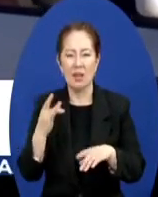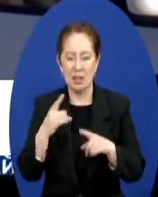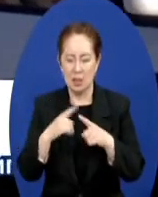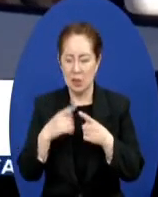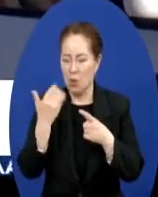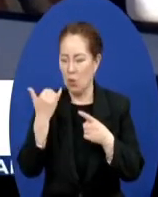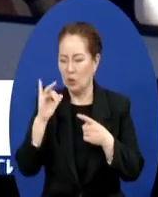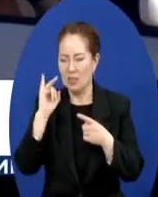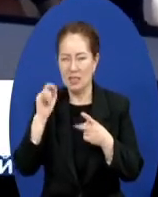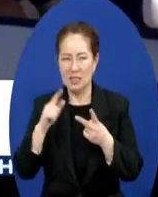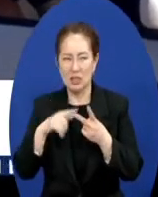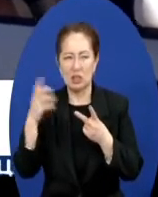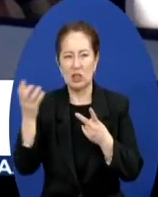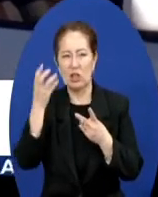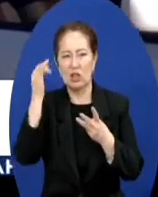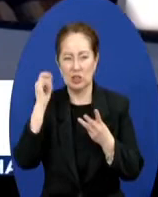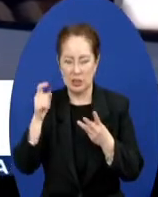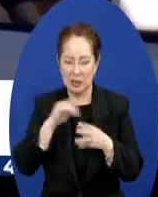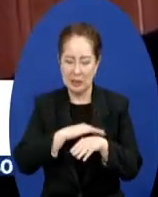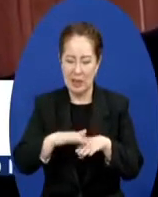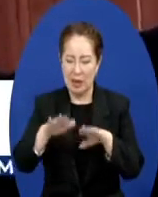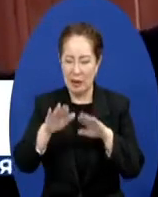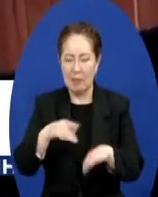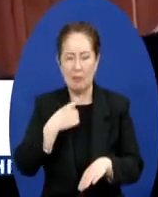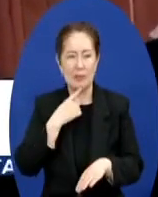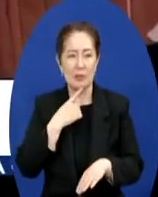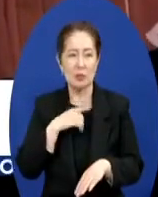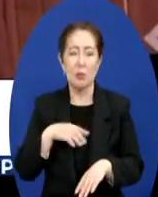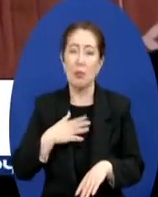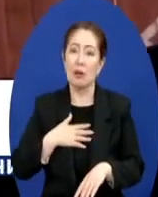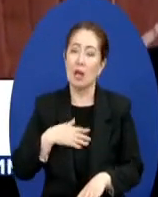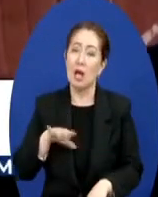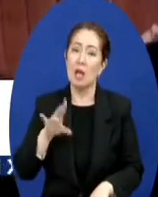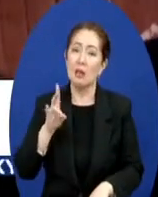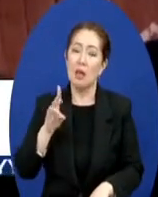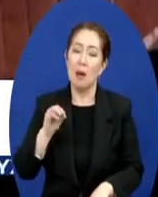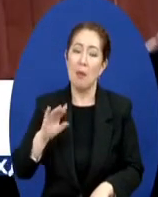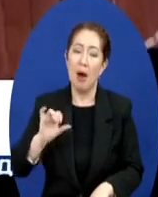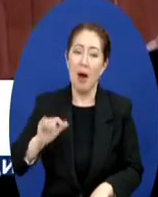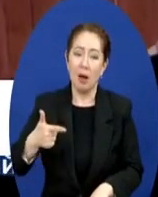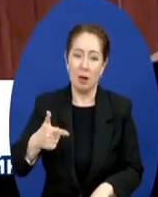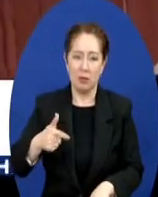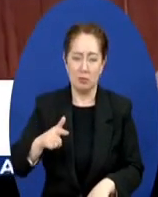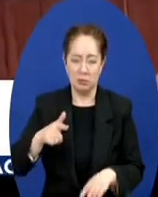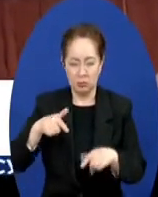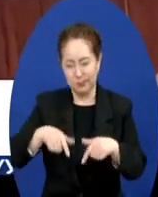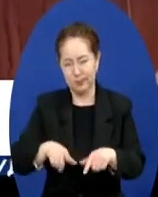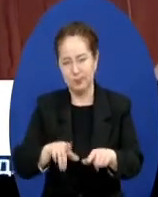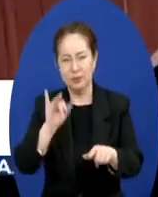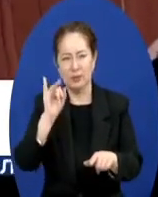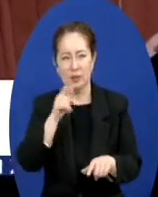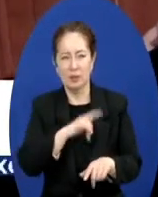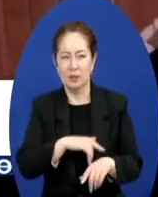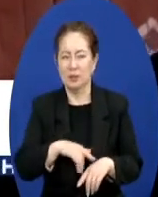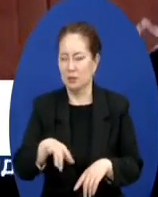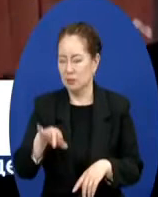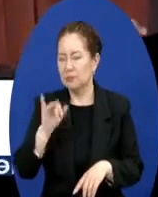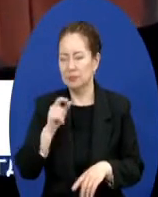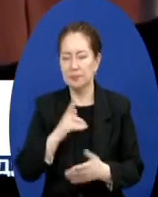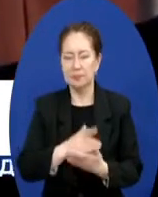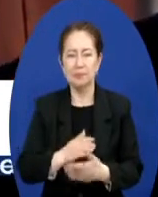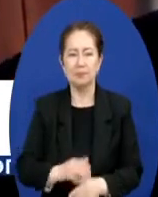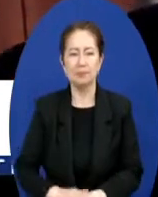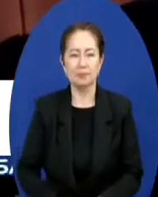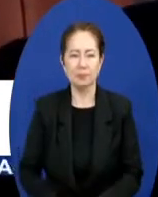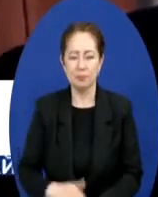ихтэй. Тэгээд тоош орох их усдаг замын асуудал ер нь өндөр байсан. Намхтай байна, намхтай байна. Асуудал ялгана л ус. Бодом бодом